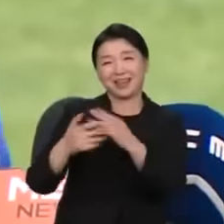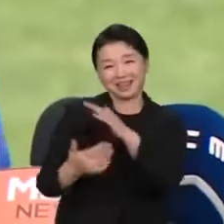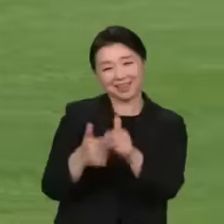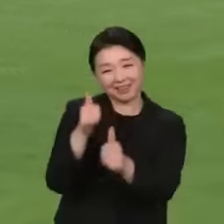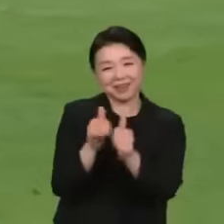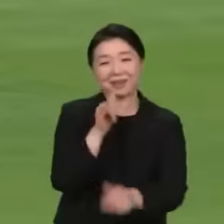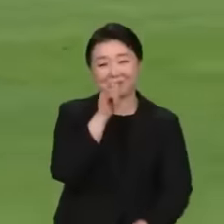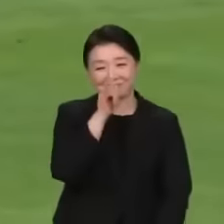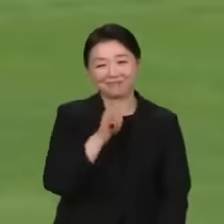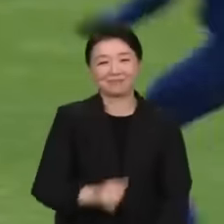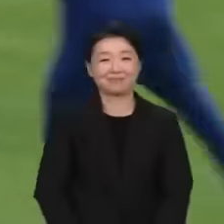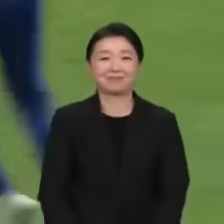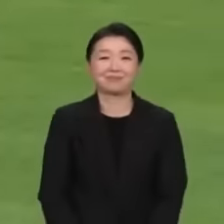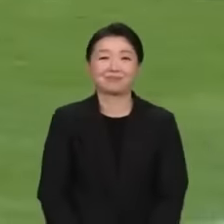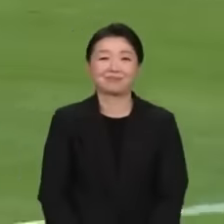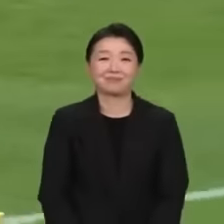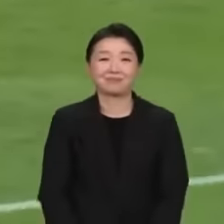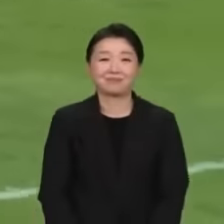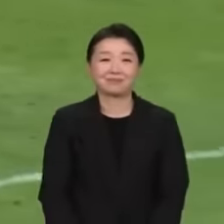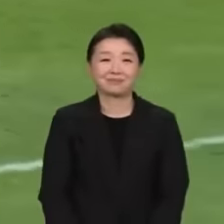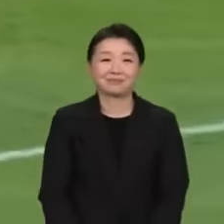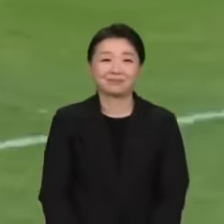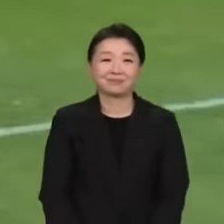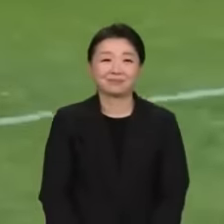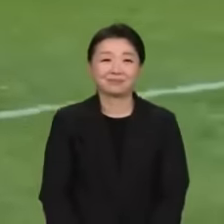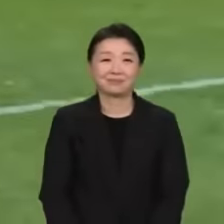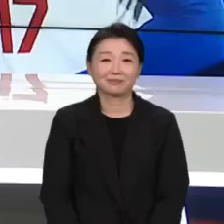치릅니다. JTBC 온누리입니다.